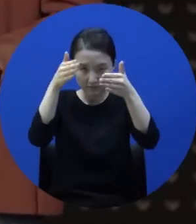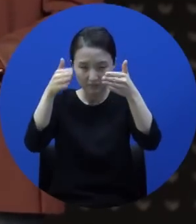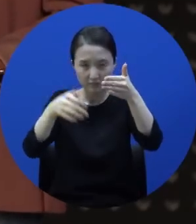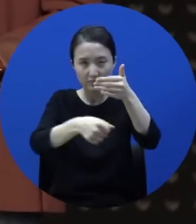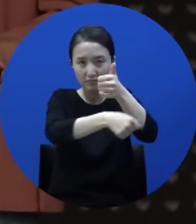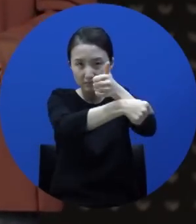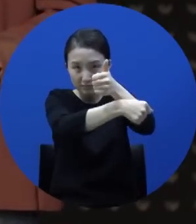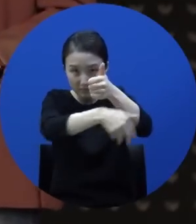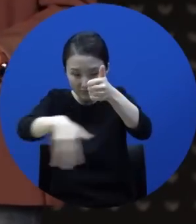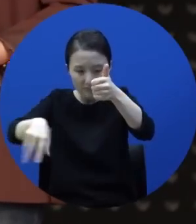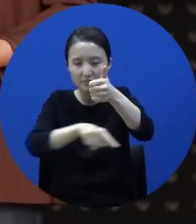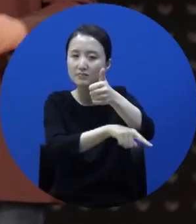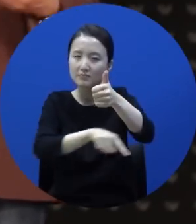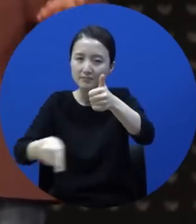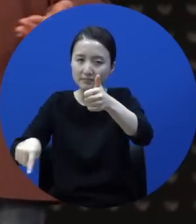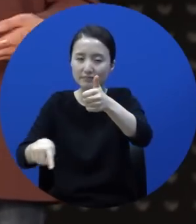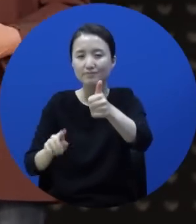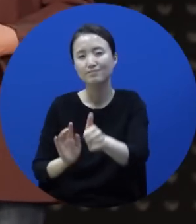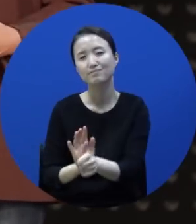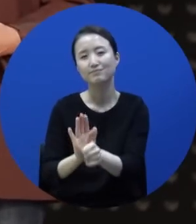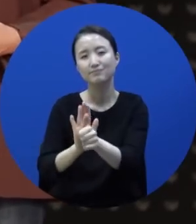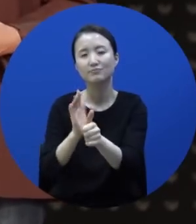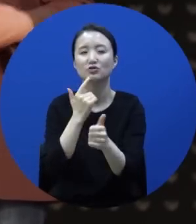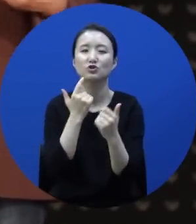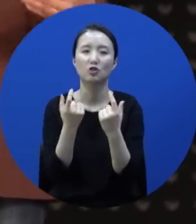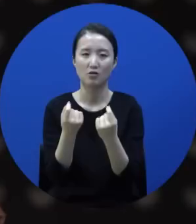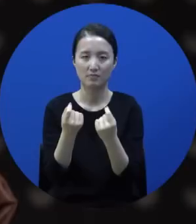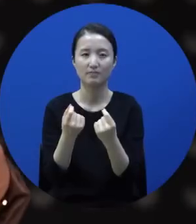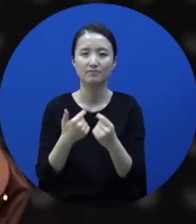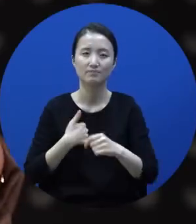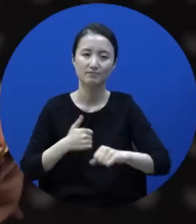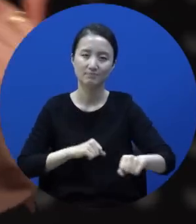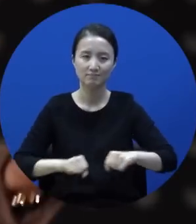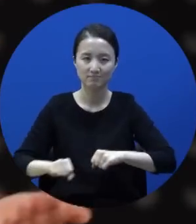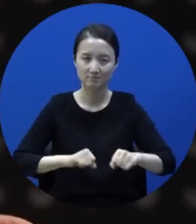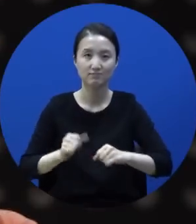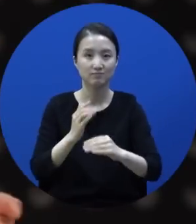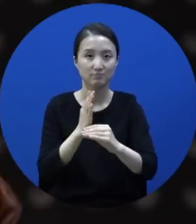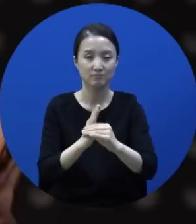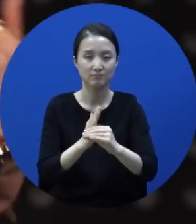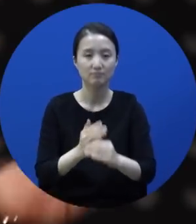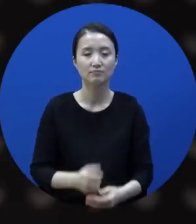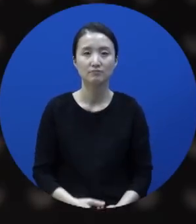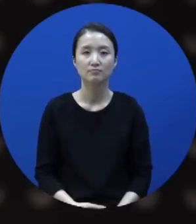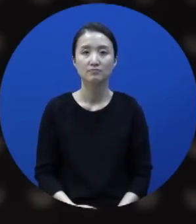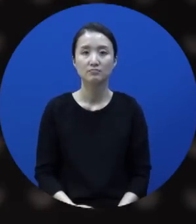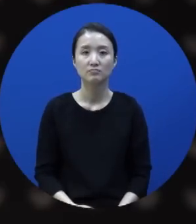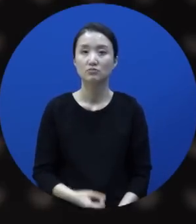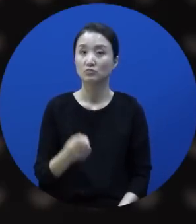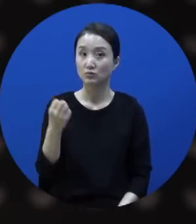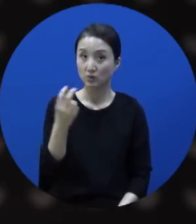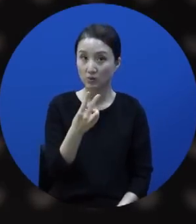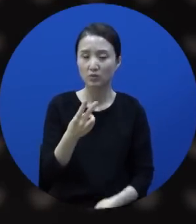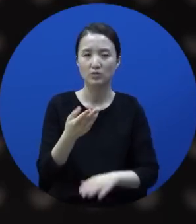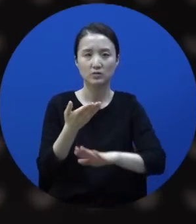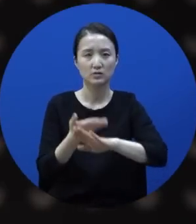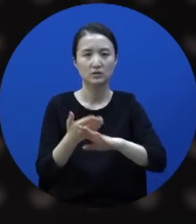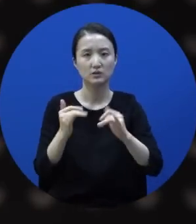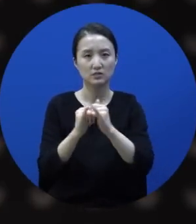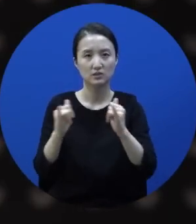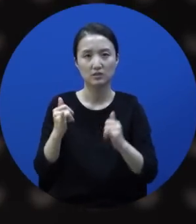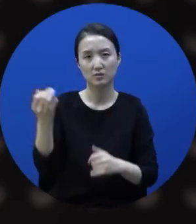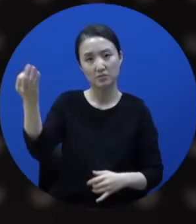있고요. 그리고 아까 말씀드렸듯이 누군가가 나를 관심 있고 호감이 있어요.